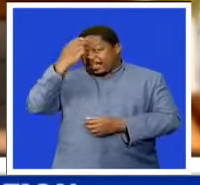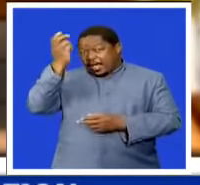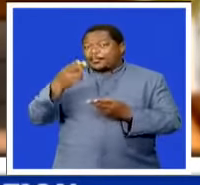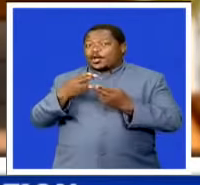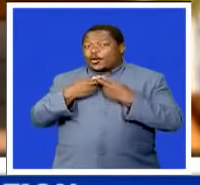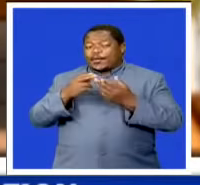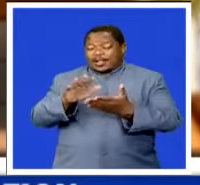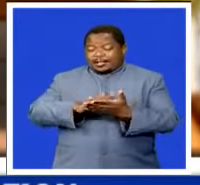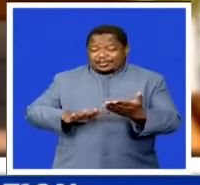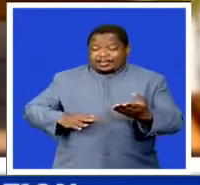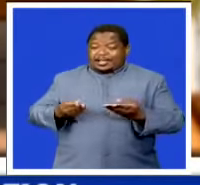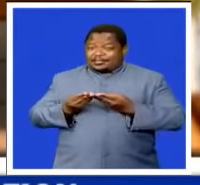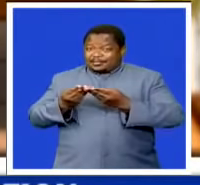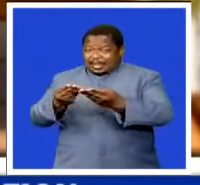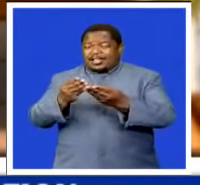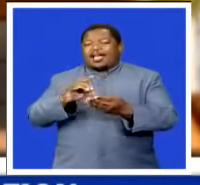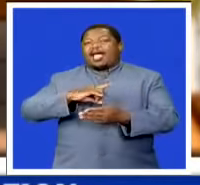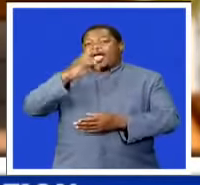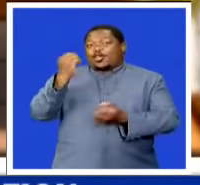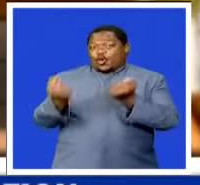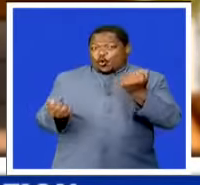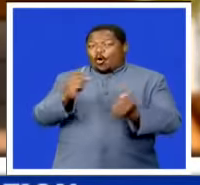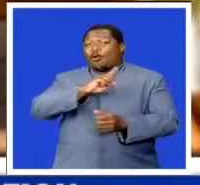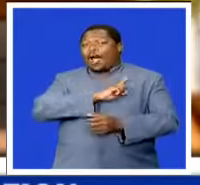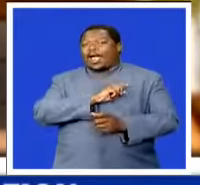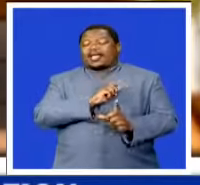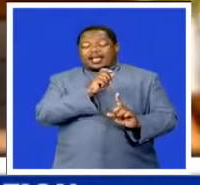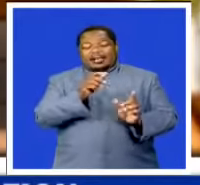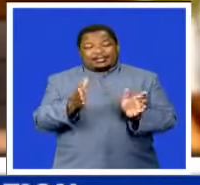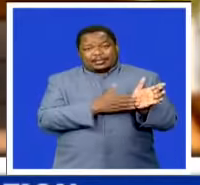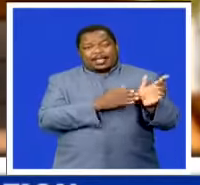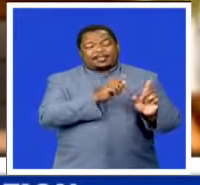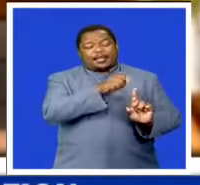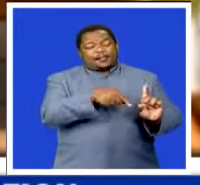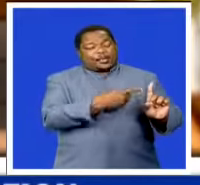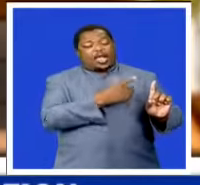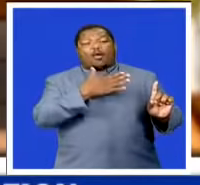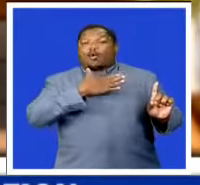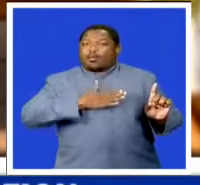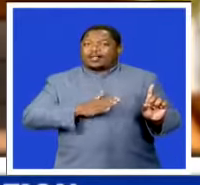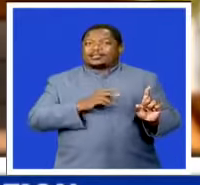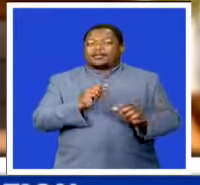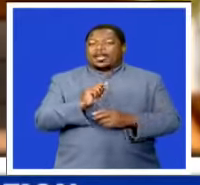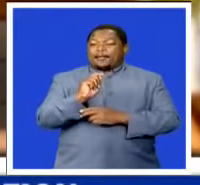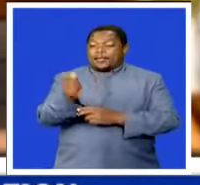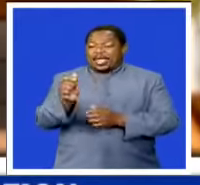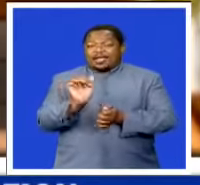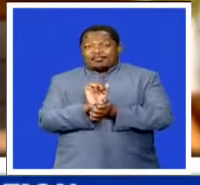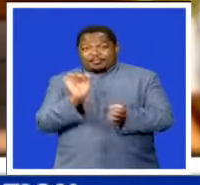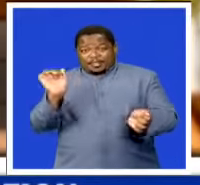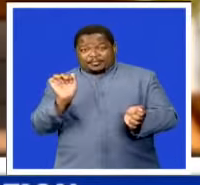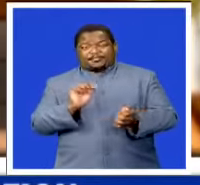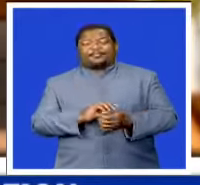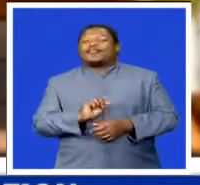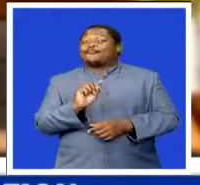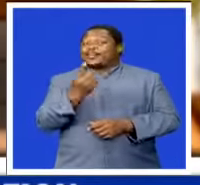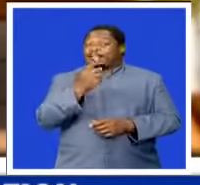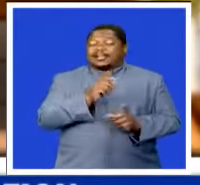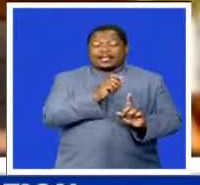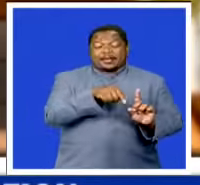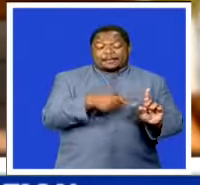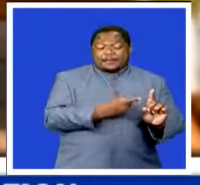Sipho Sifiso Mnisi. Mnisi uboshelwe tinsolo tekuthatha imali lengu 90,000 emalangeni